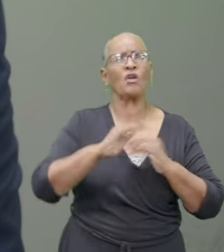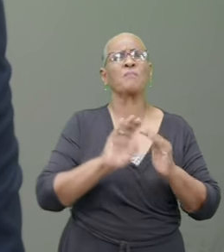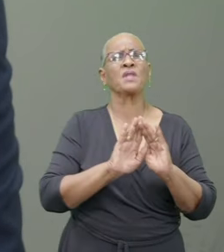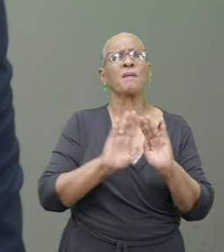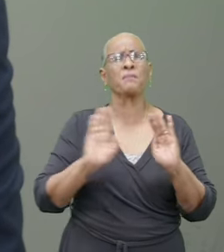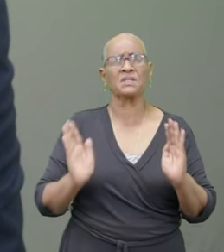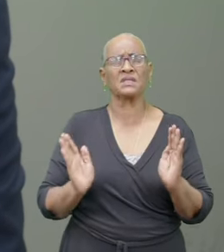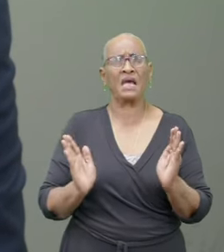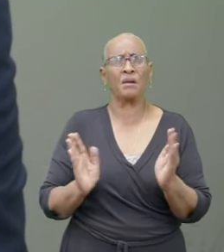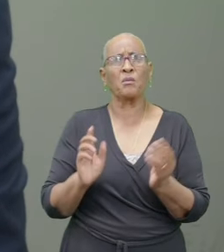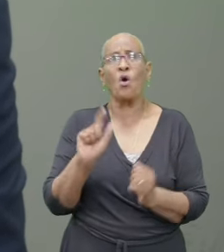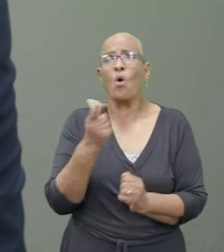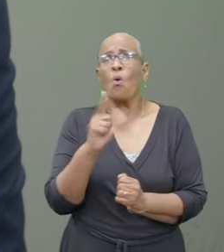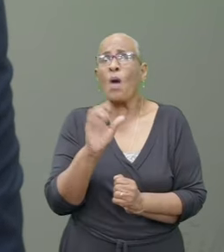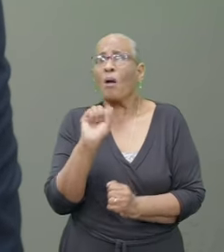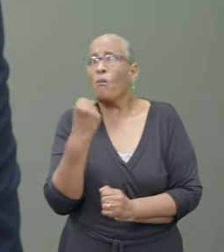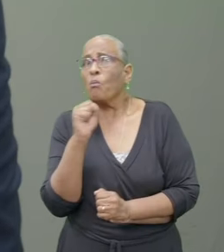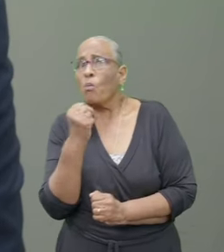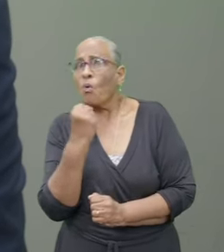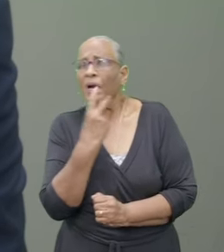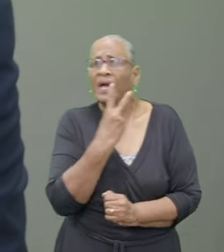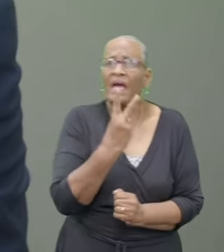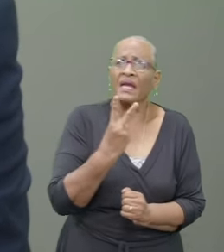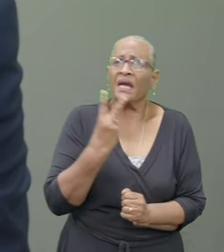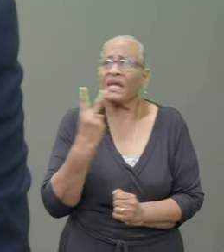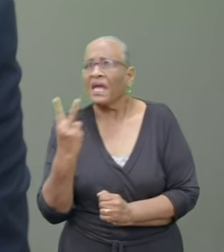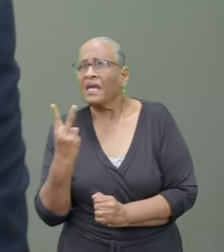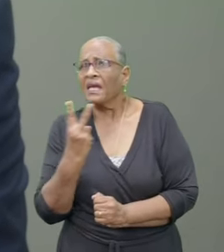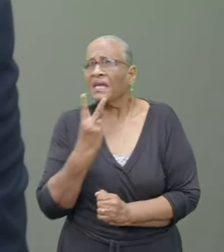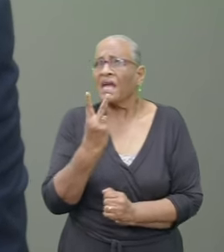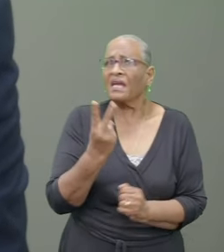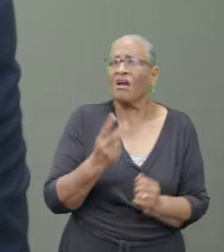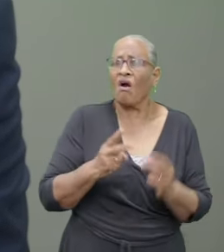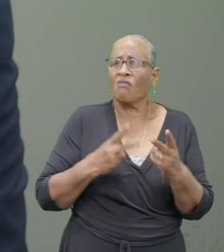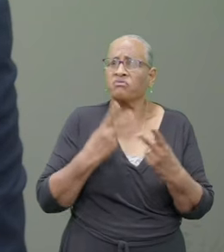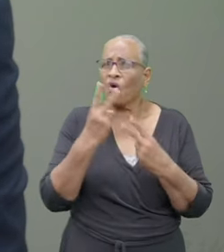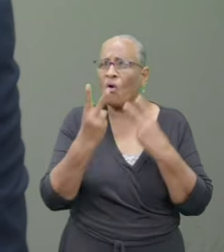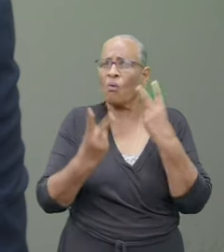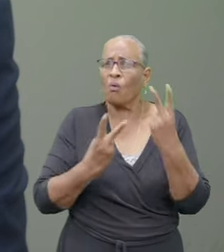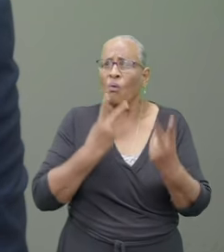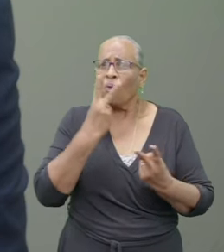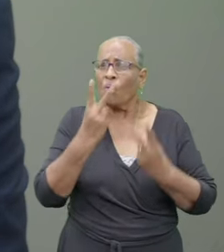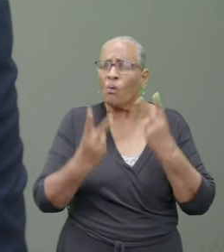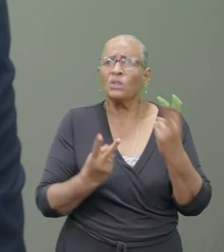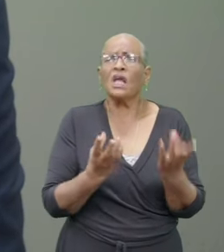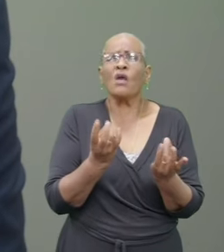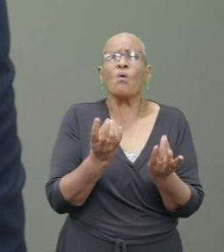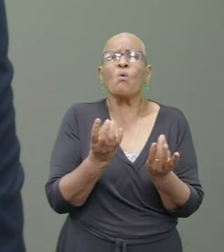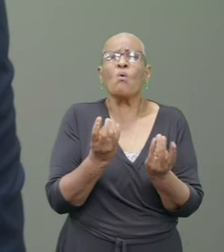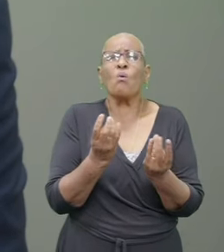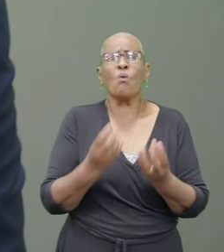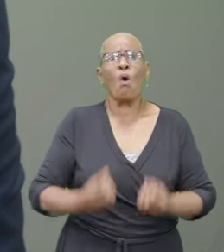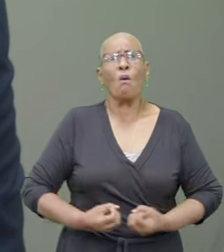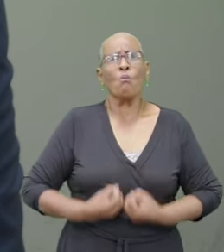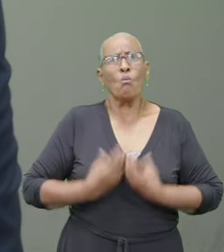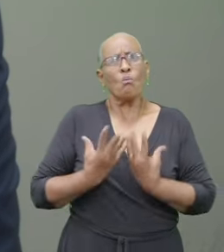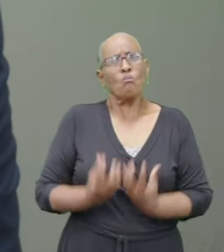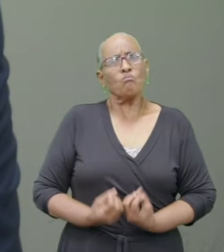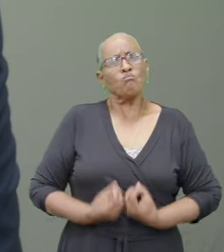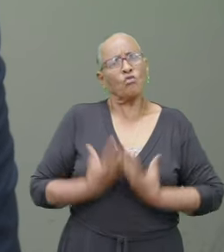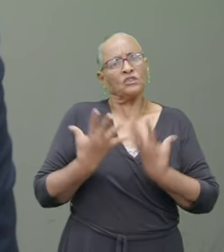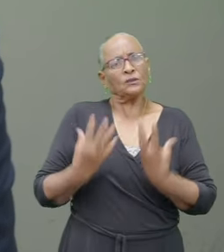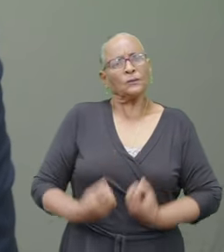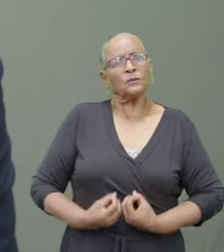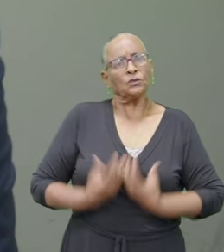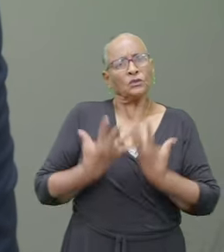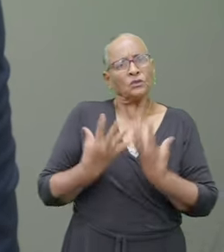Welke mogelijkheden moet je introduceren of interventies moet je introduceren om de motivatie bij zorgwerkers